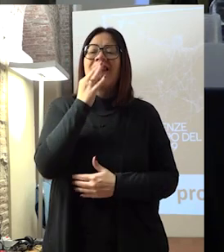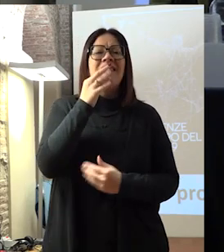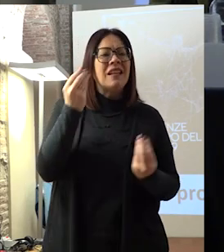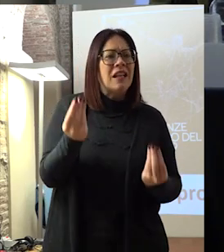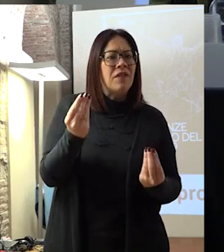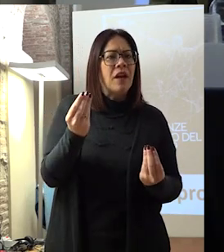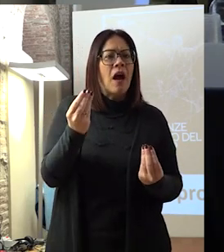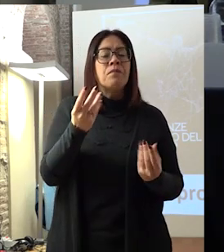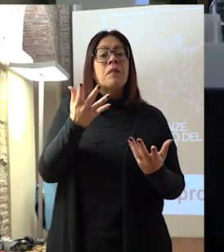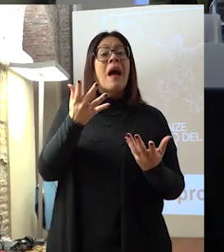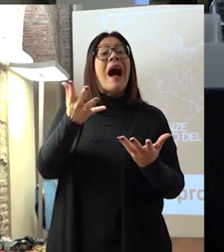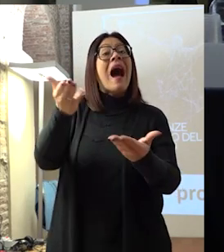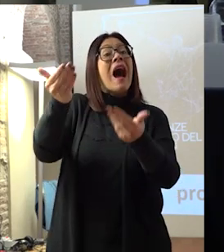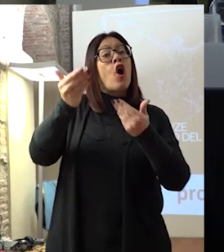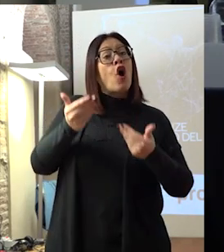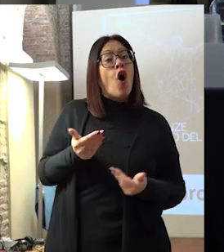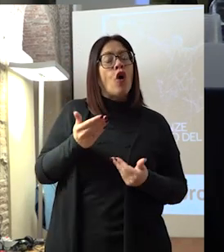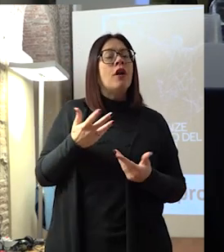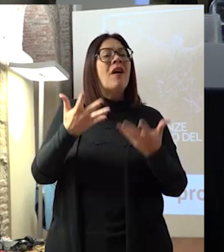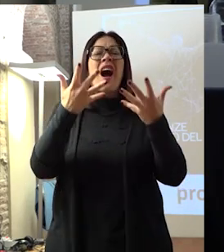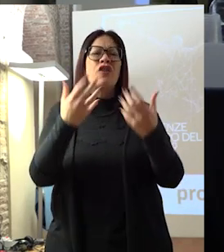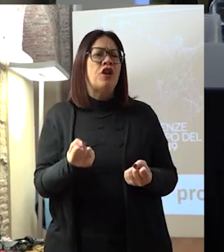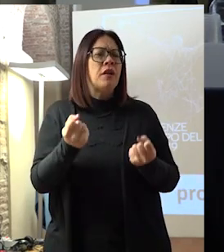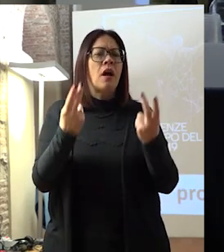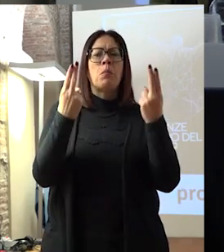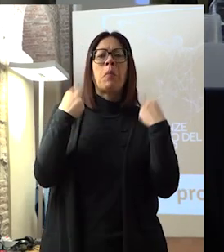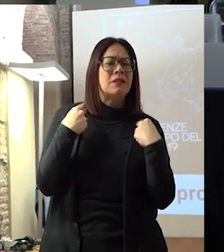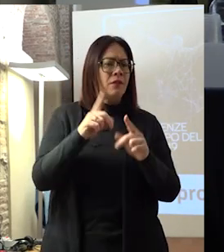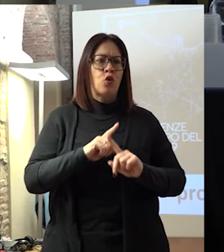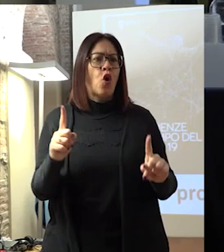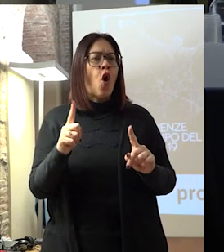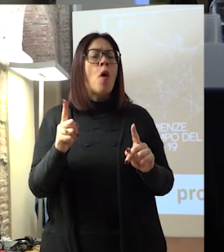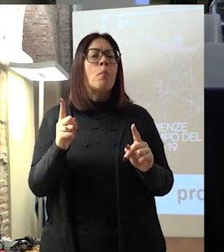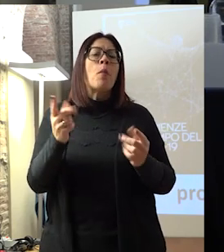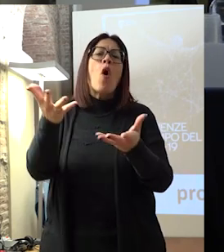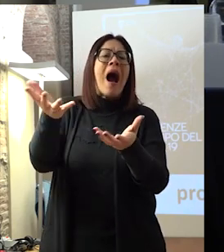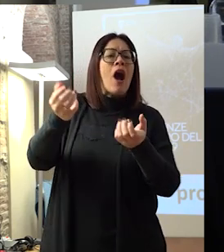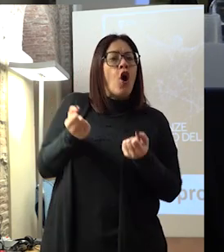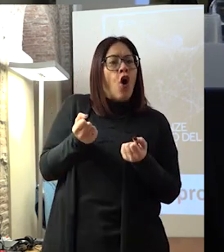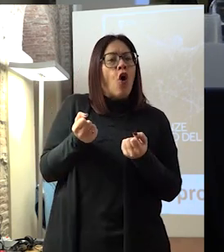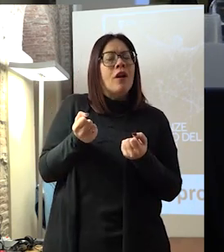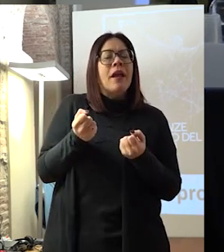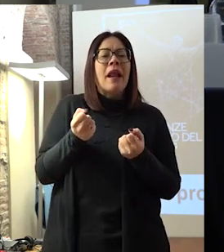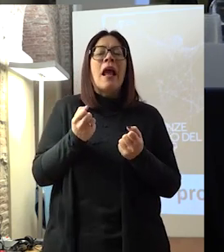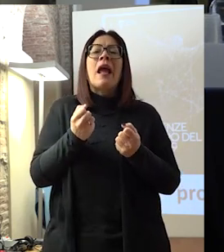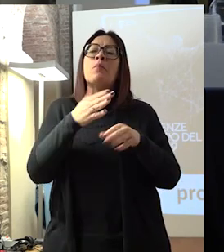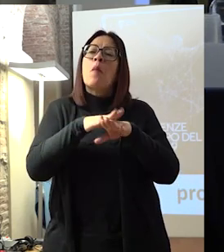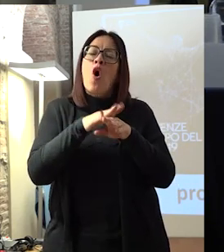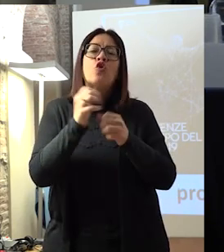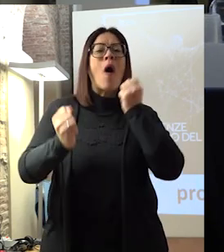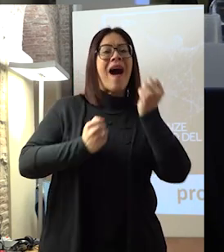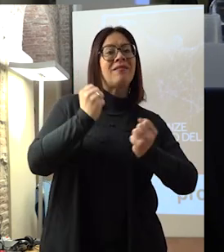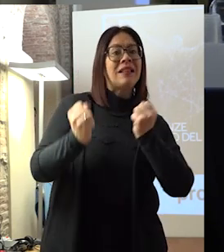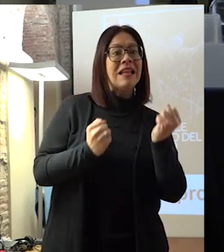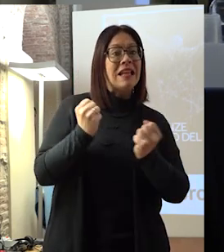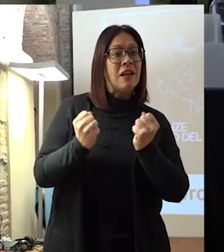accogliere, non accettare in maniera rassegnata, ma accogliere in una maniera attiva e proattiva